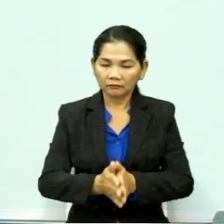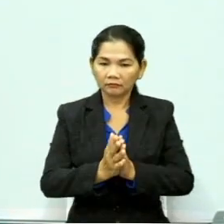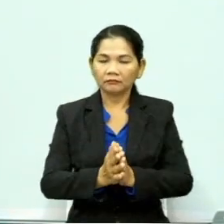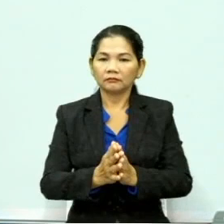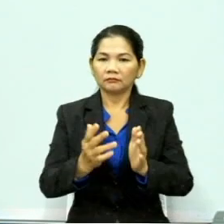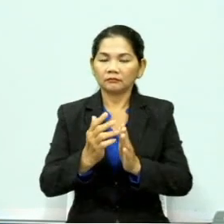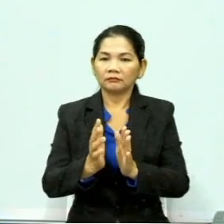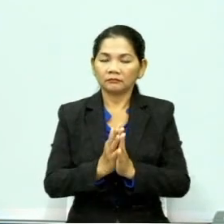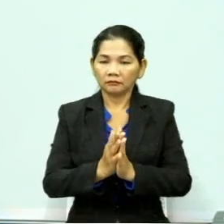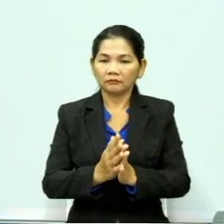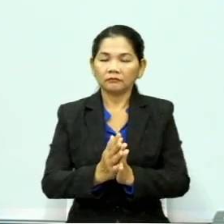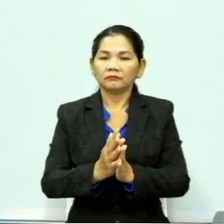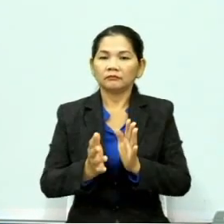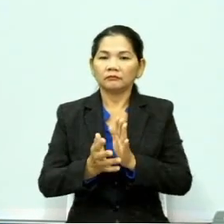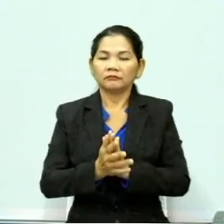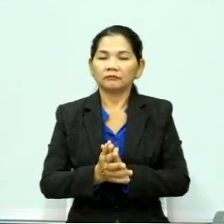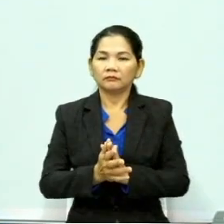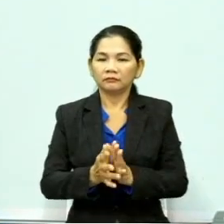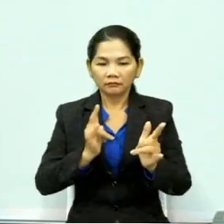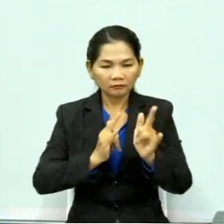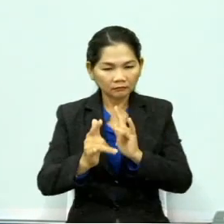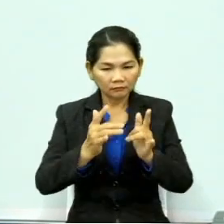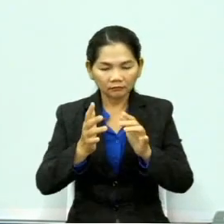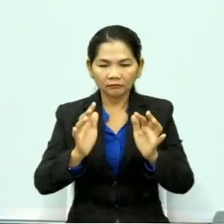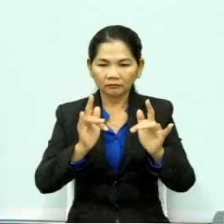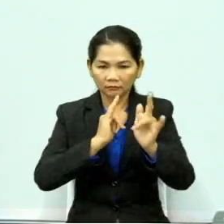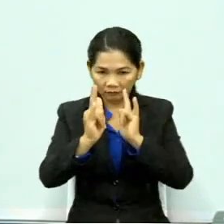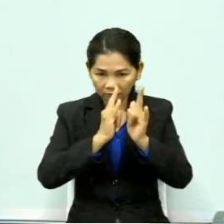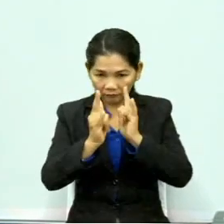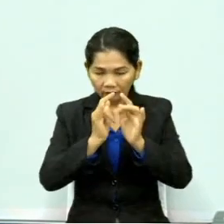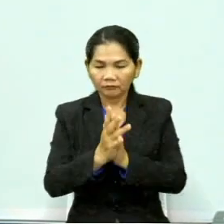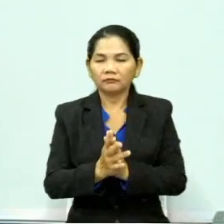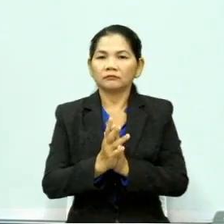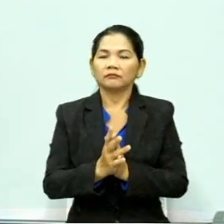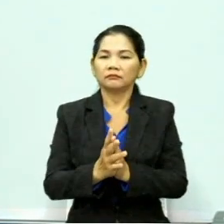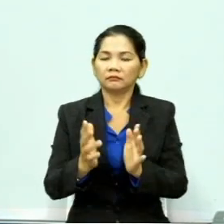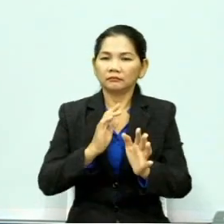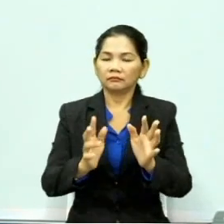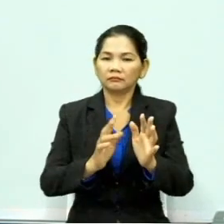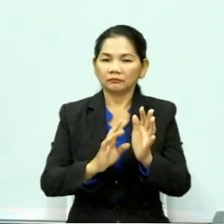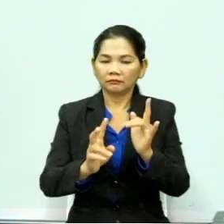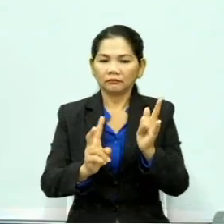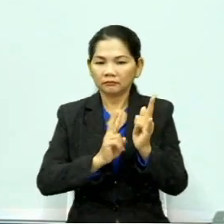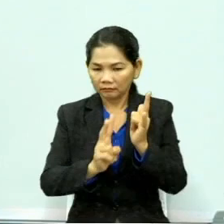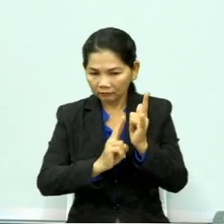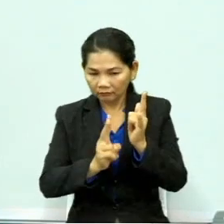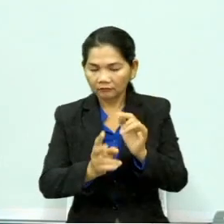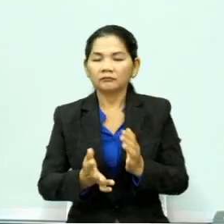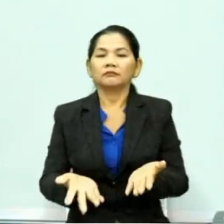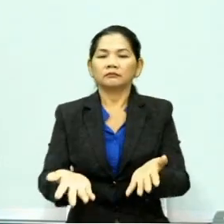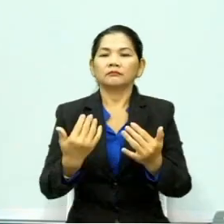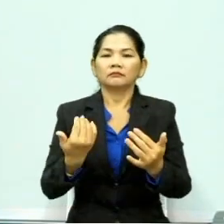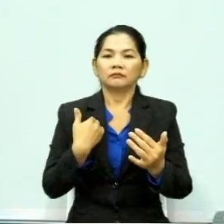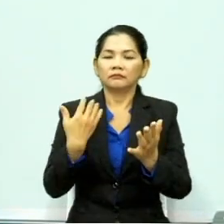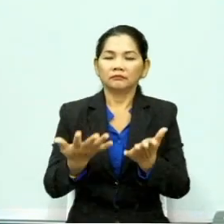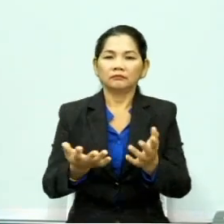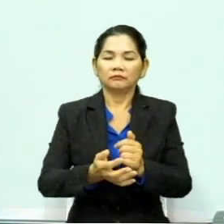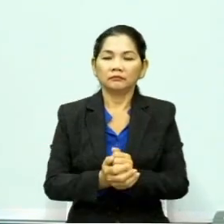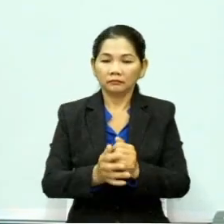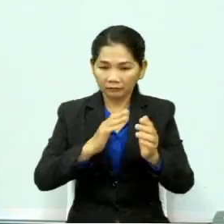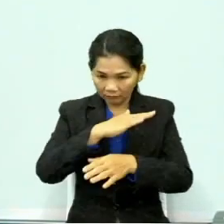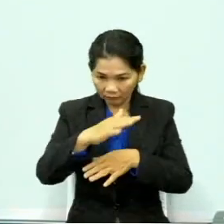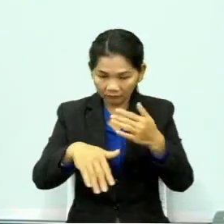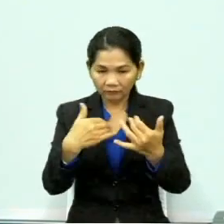mùi chà chà chỉ tua chỉ luôn chỉ ly ấy nó con á chà miền thế con chà miền nó con á chà chẳng tiền ăn nó